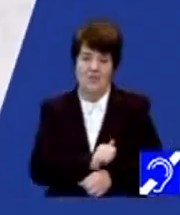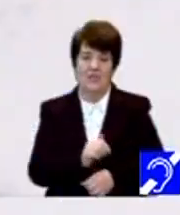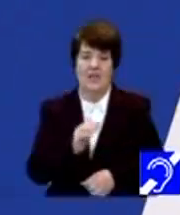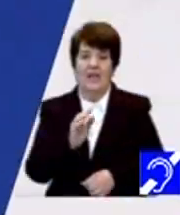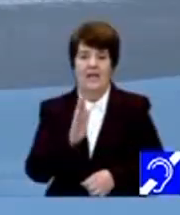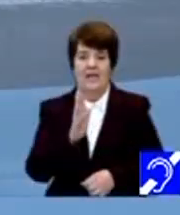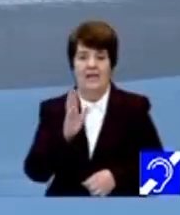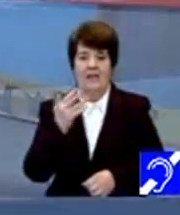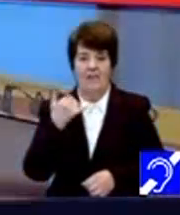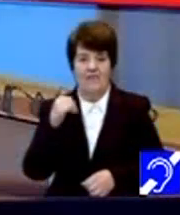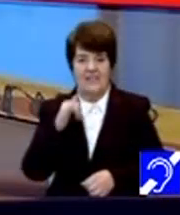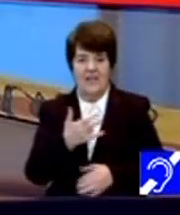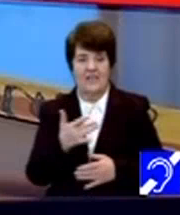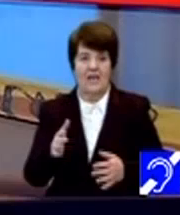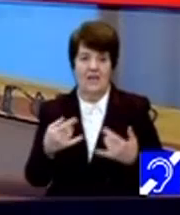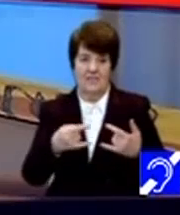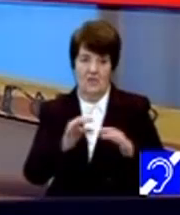veterinari imediat în telejurnal.